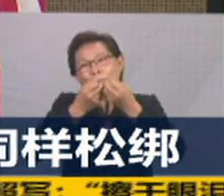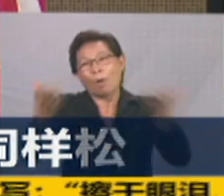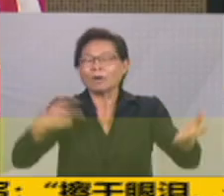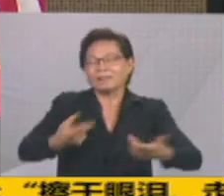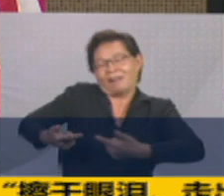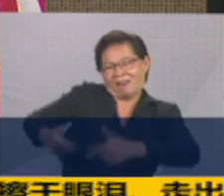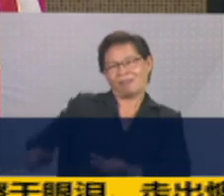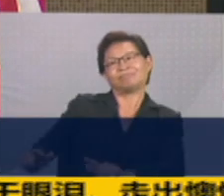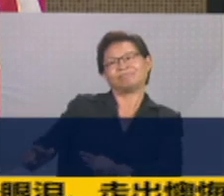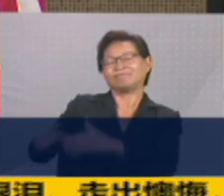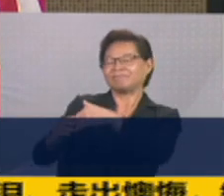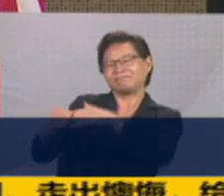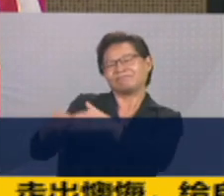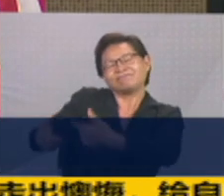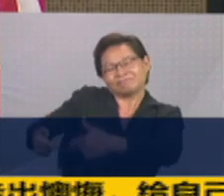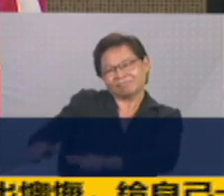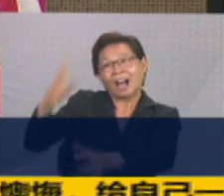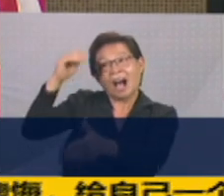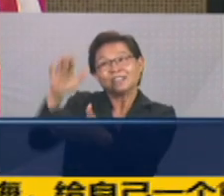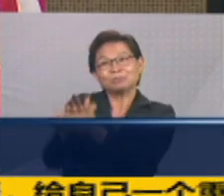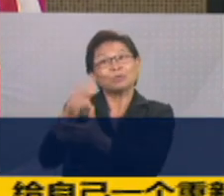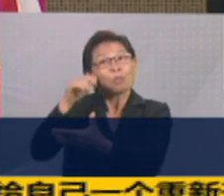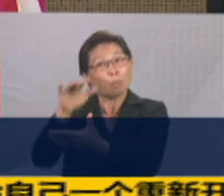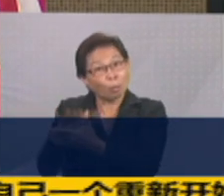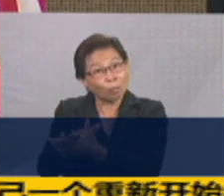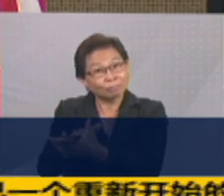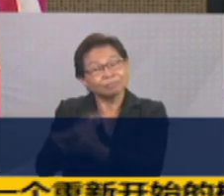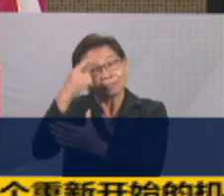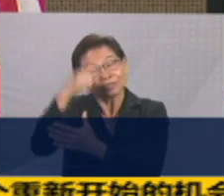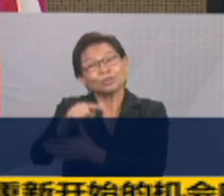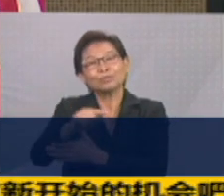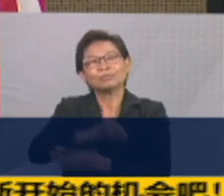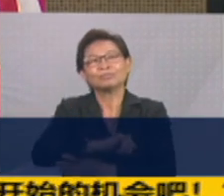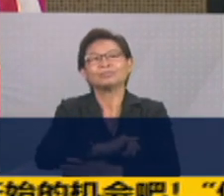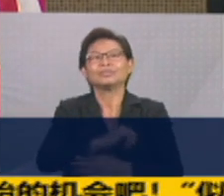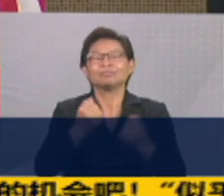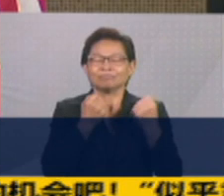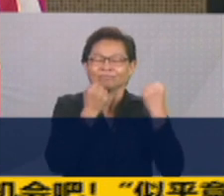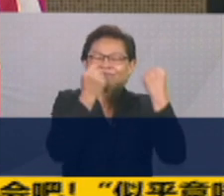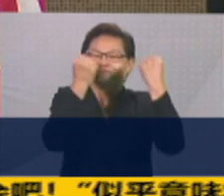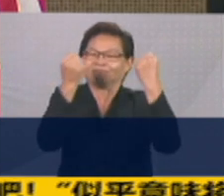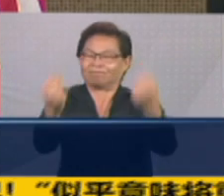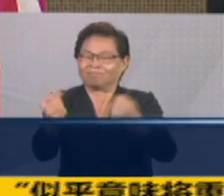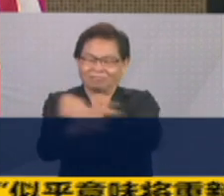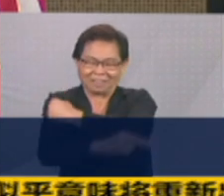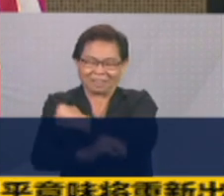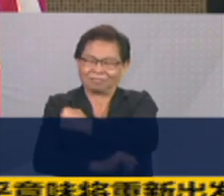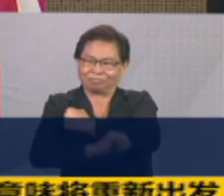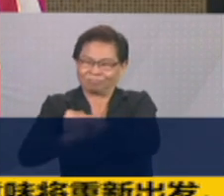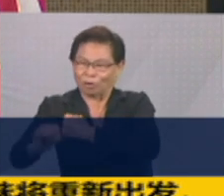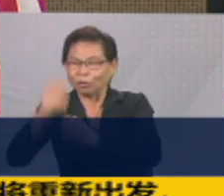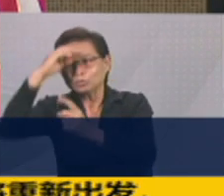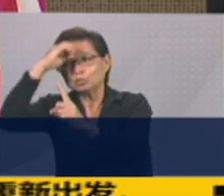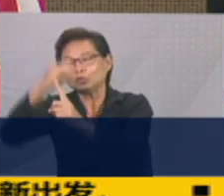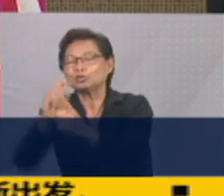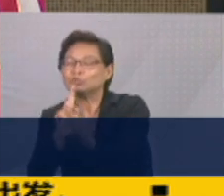Kita berikan kelonggaran pada pasangan suami atau isteri ini untuk melakukan perjalanan rentas sempadan negeri bagi